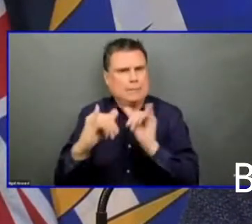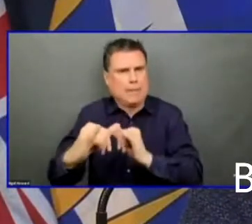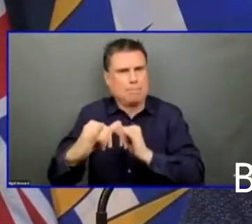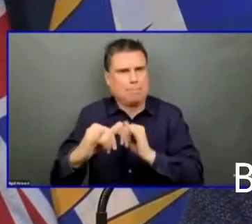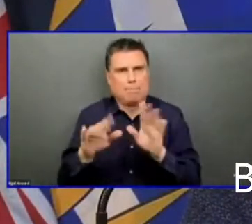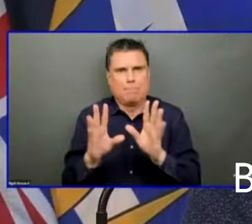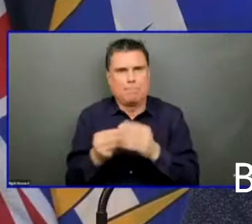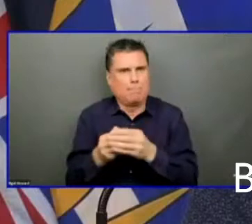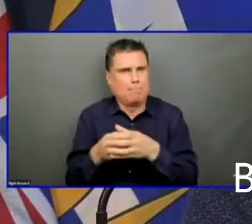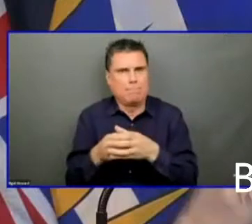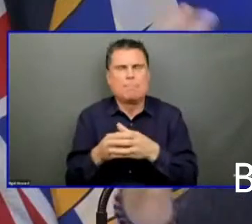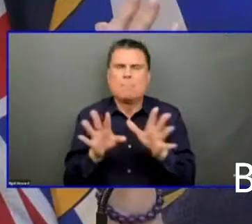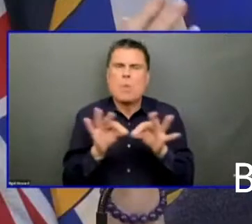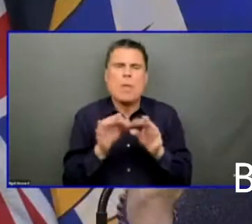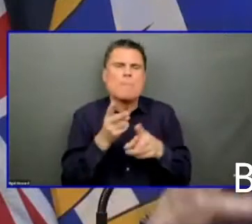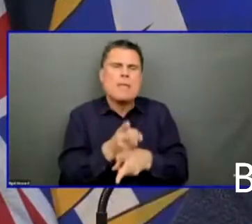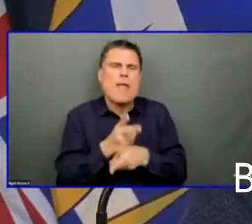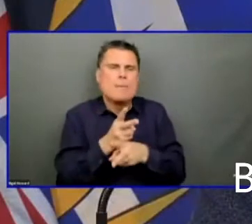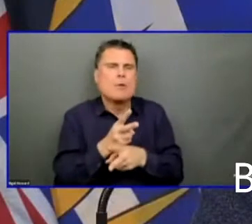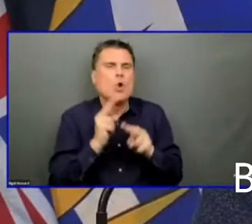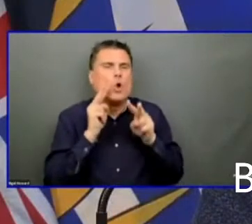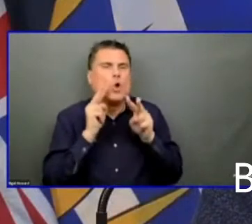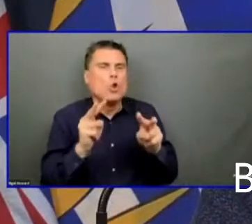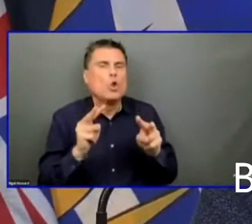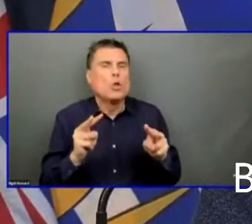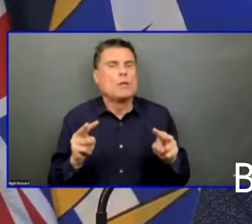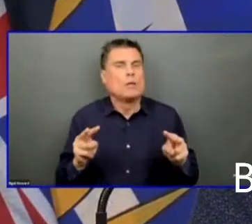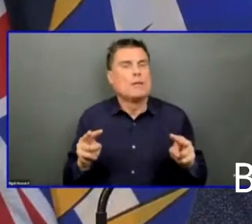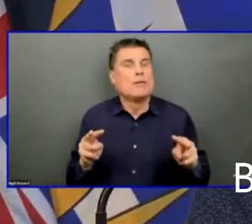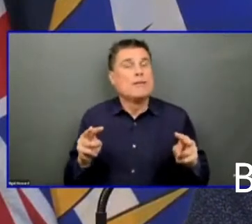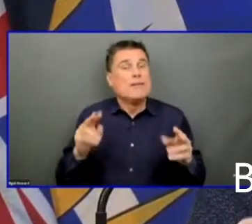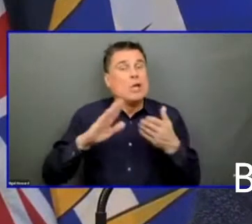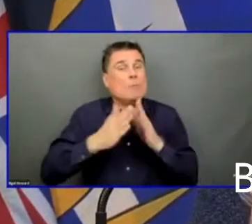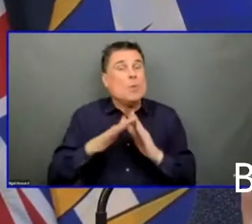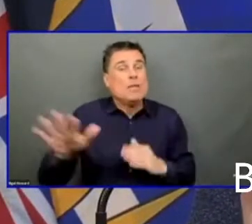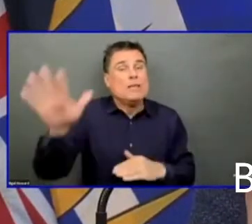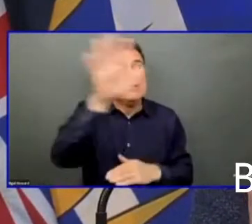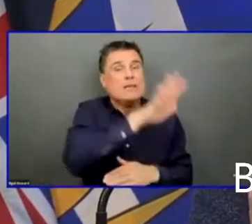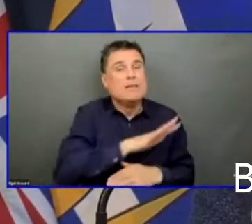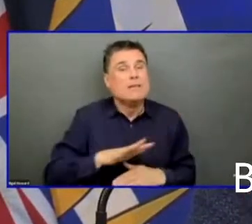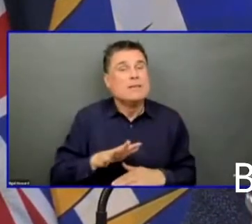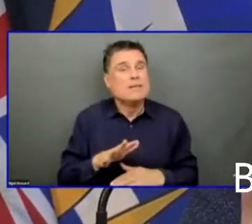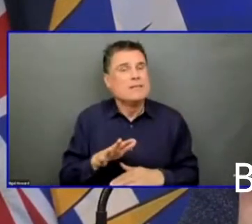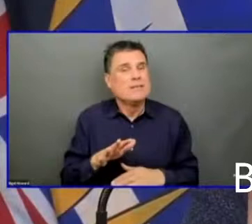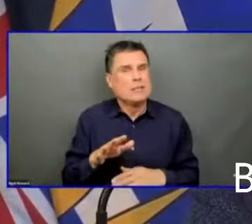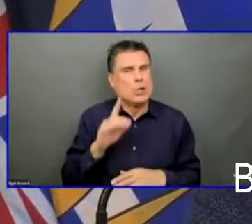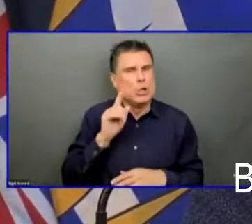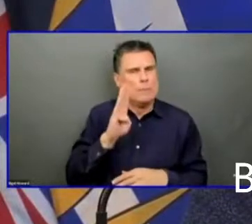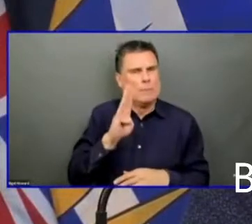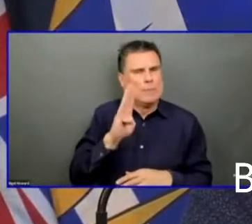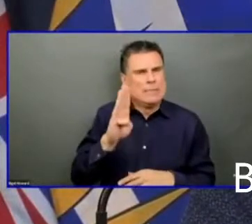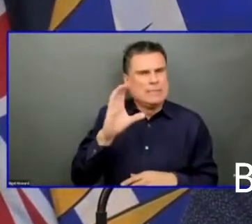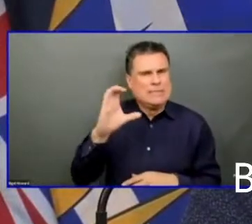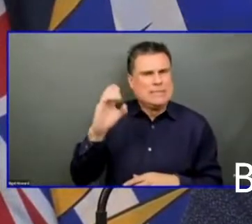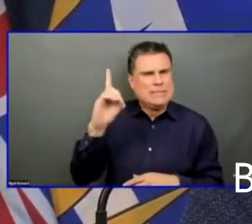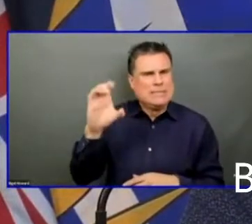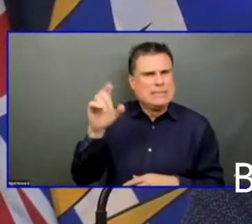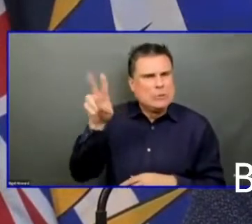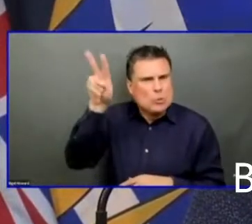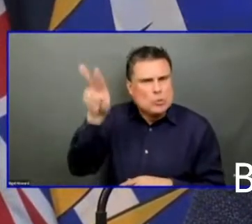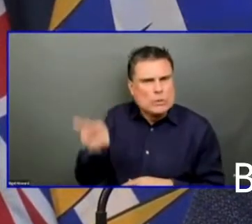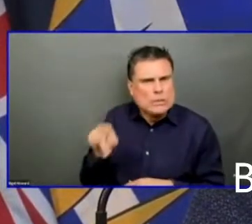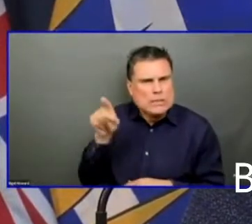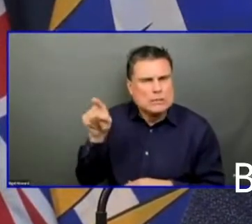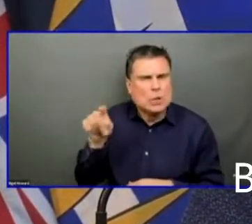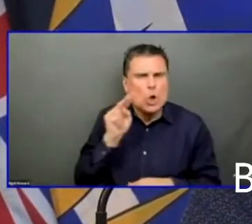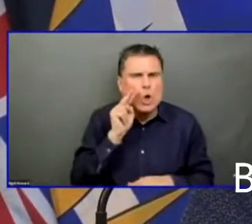area data that's published on the BC CDC website. 我们都可以看到，在 BC CDC 的网页上都看到了各个卫生局的新增